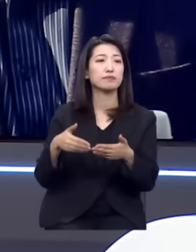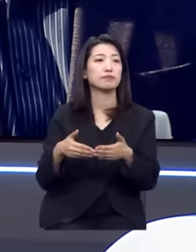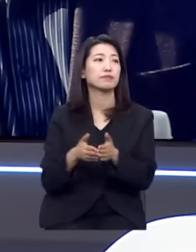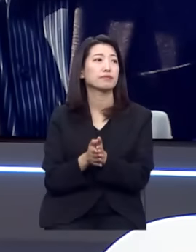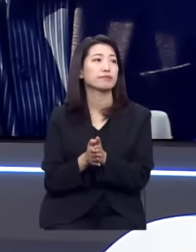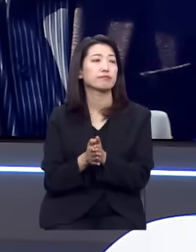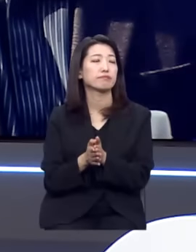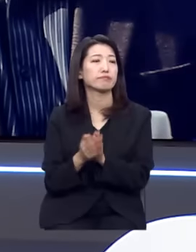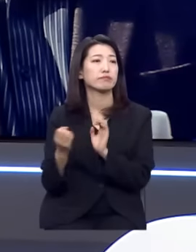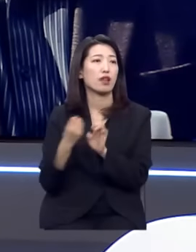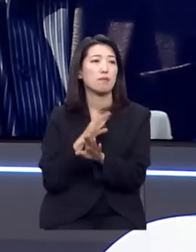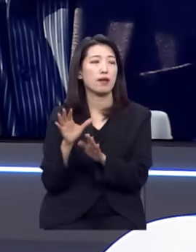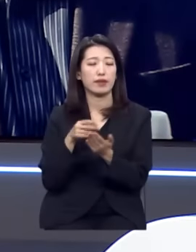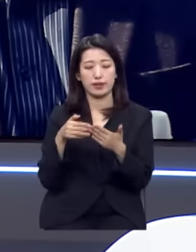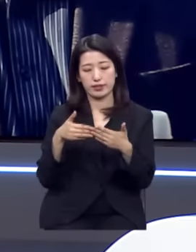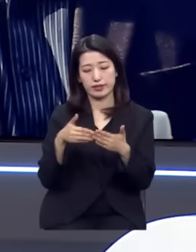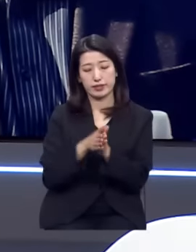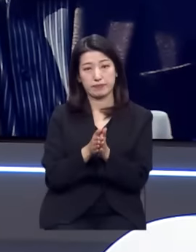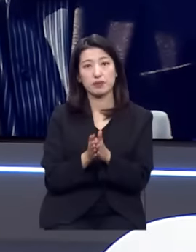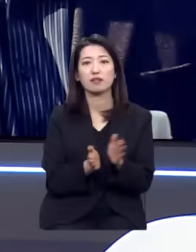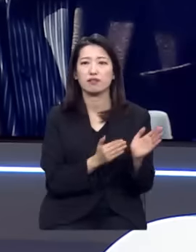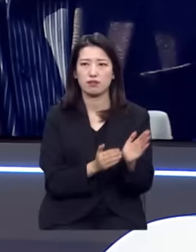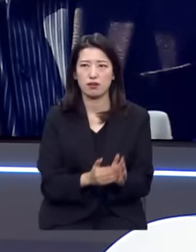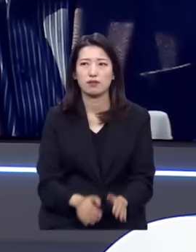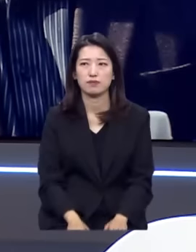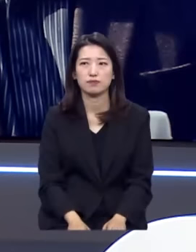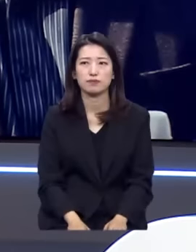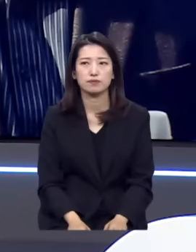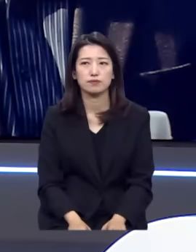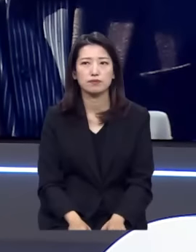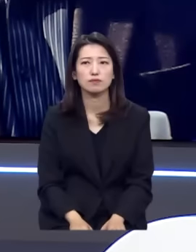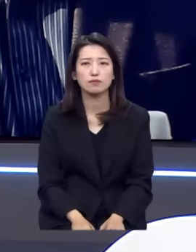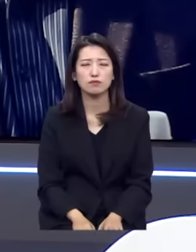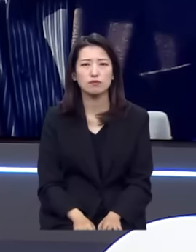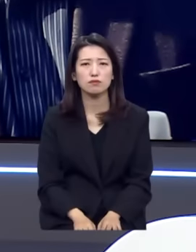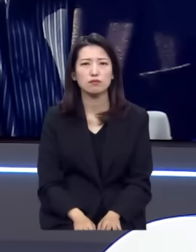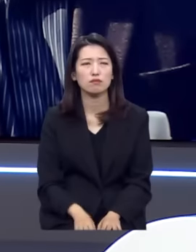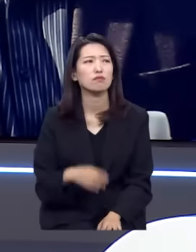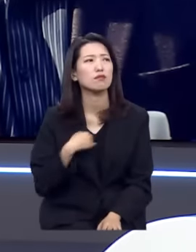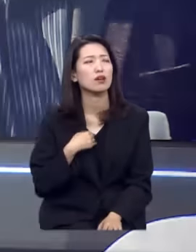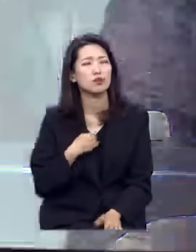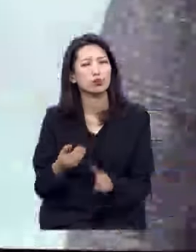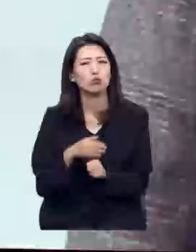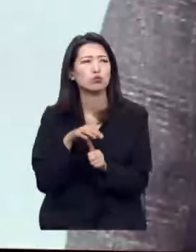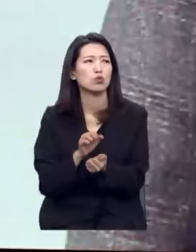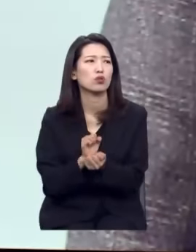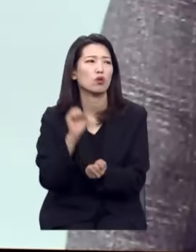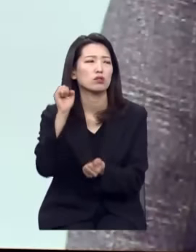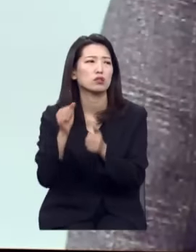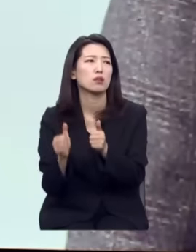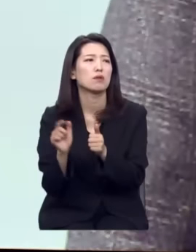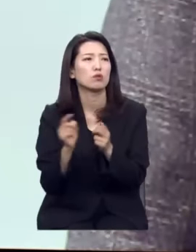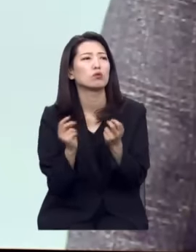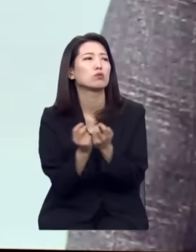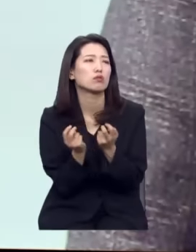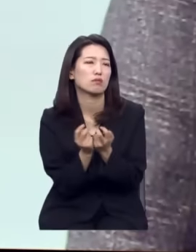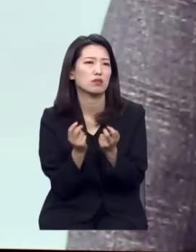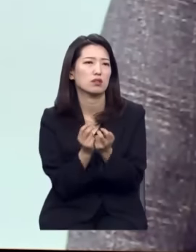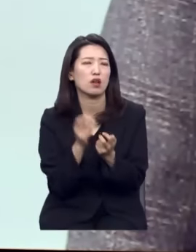읽었지만 답을 안 했다 심지어 구속영장 본인에 대한 구속영장이 청구된 다음날도 김여사한테